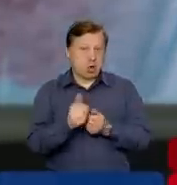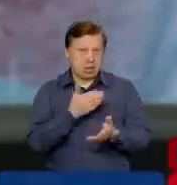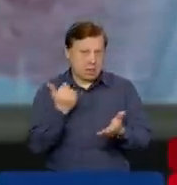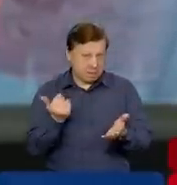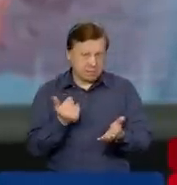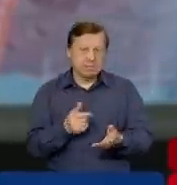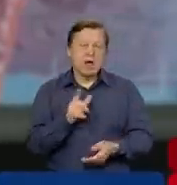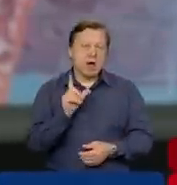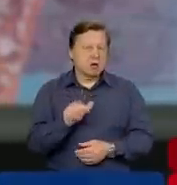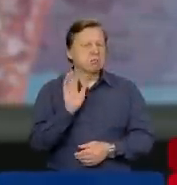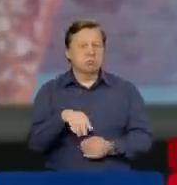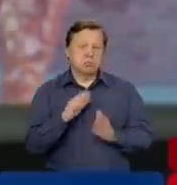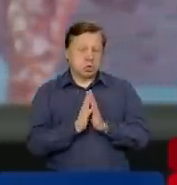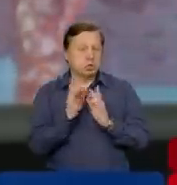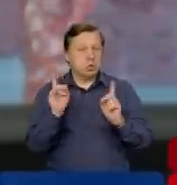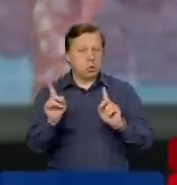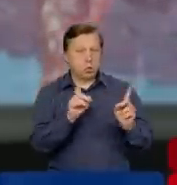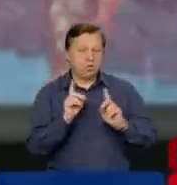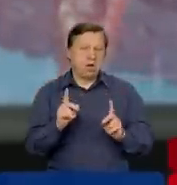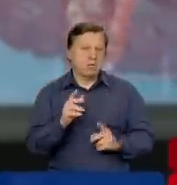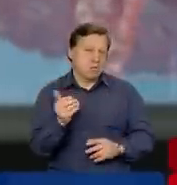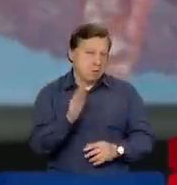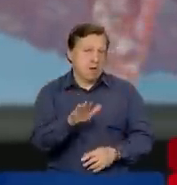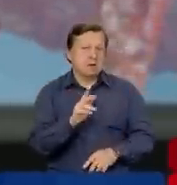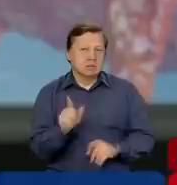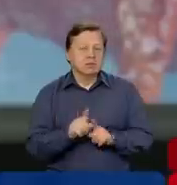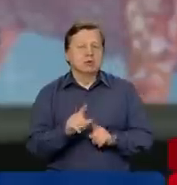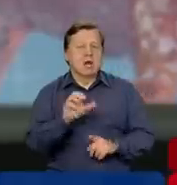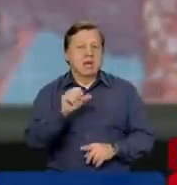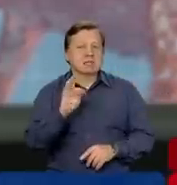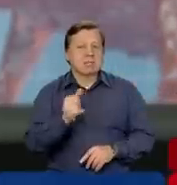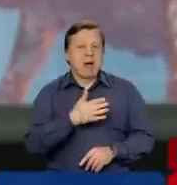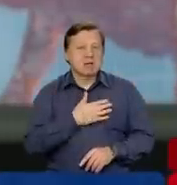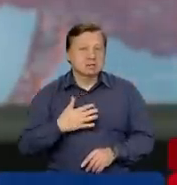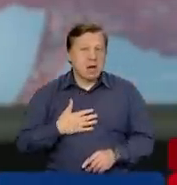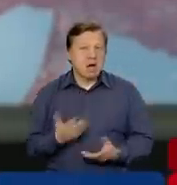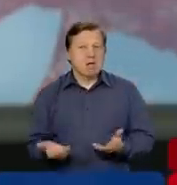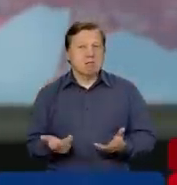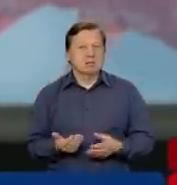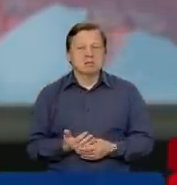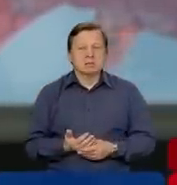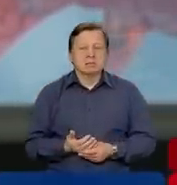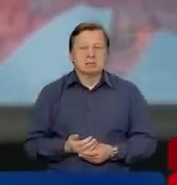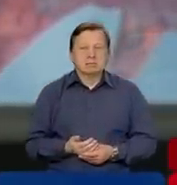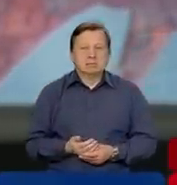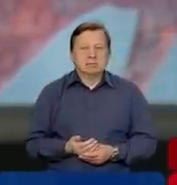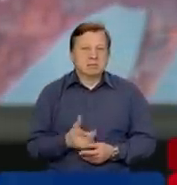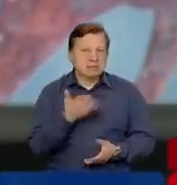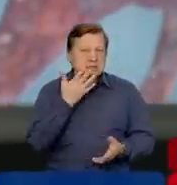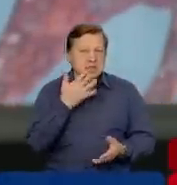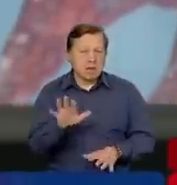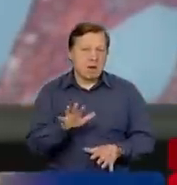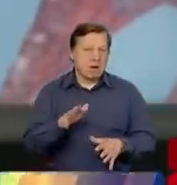uważać, szczególnie w sytuacji, gdy pani też ma astmę, no to mogą być stany, gdzie jest zapalenie